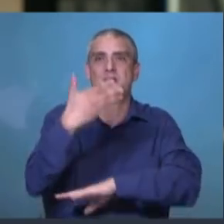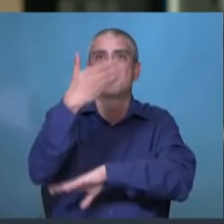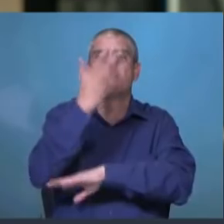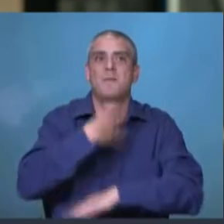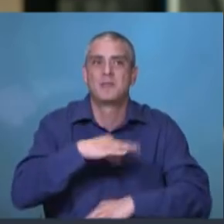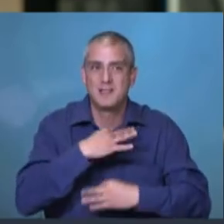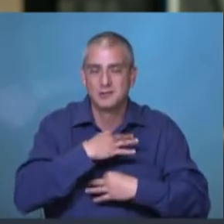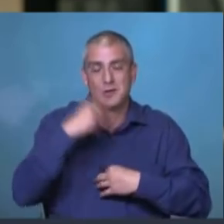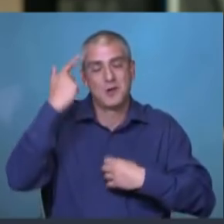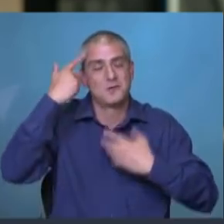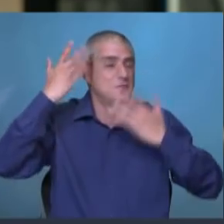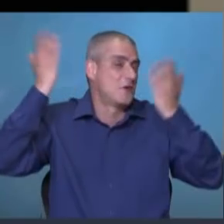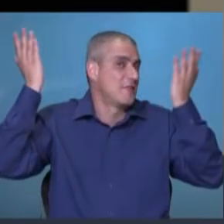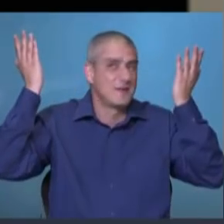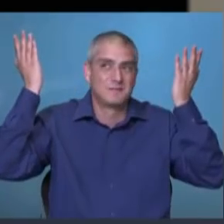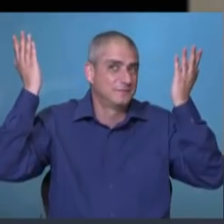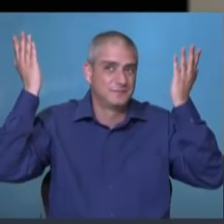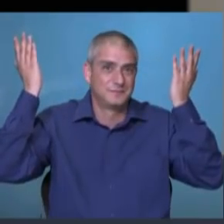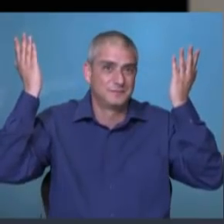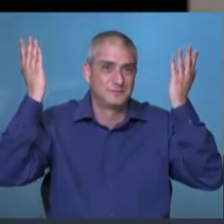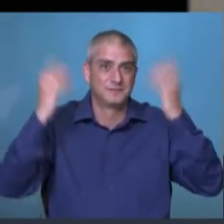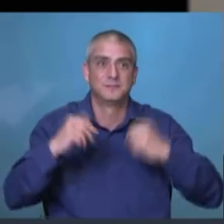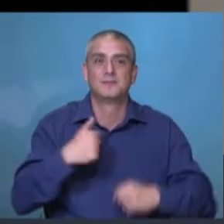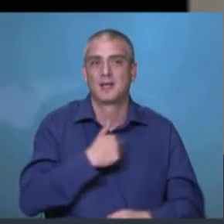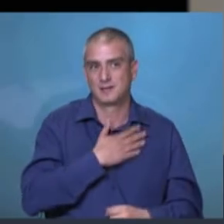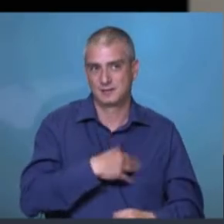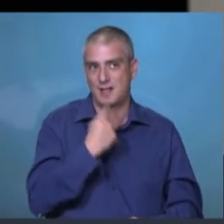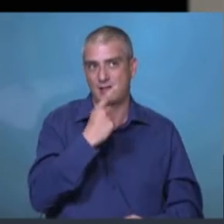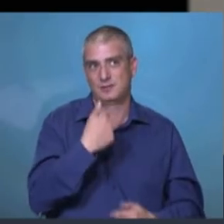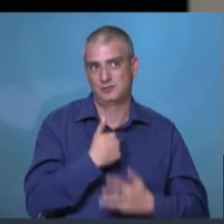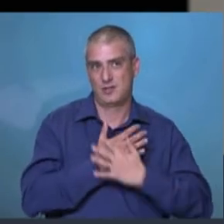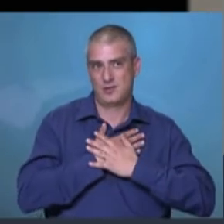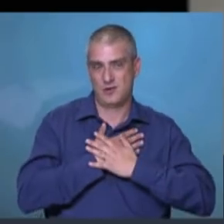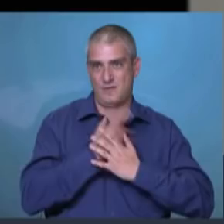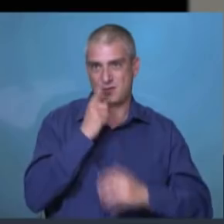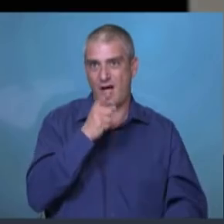ליהודים והמדינה שלנו, מי יודע? I just wanted to say that